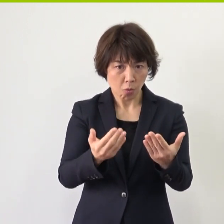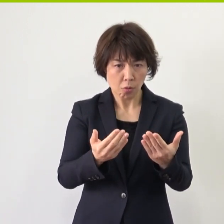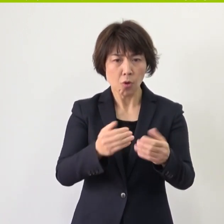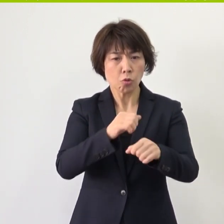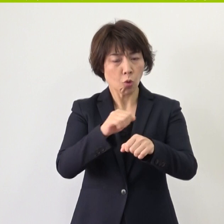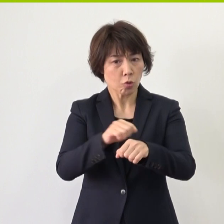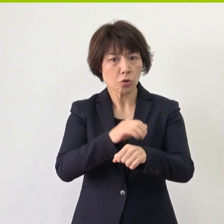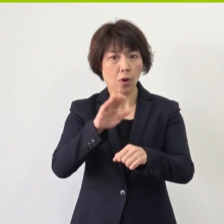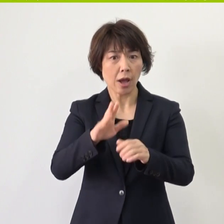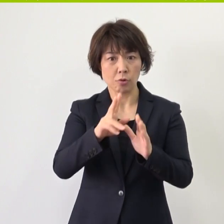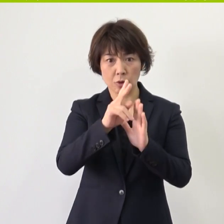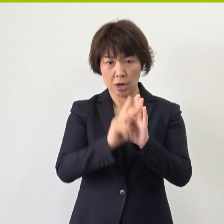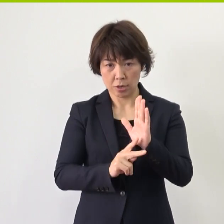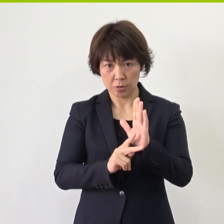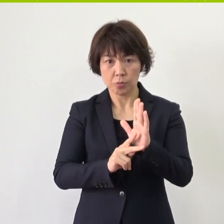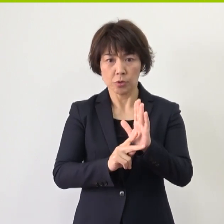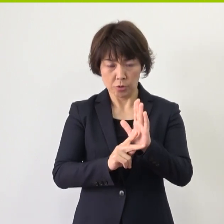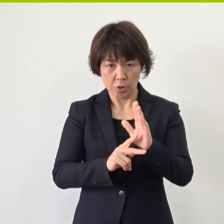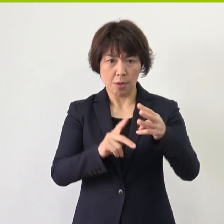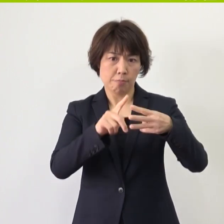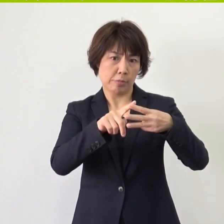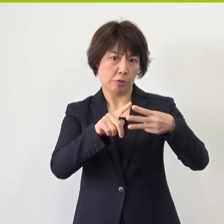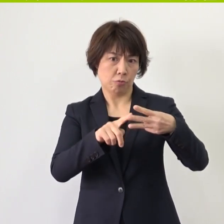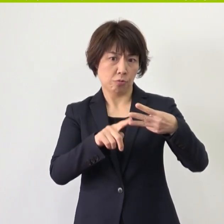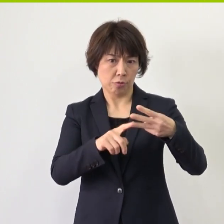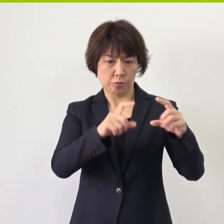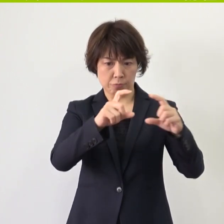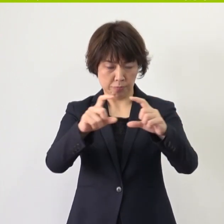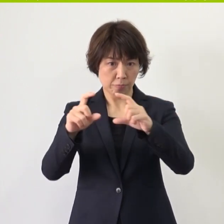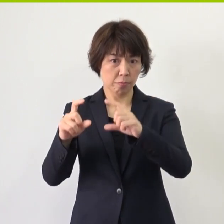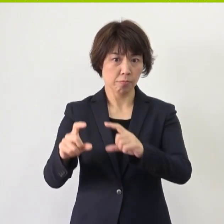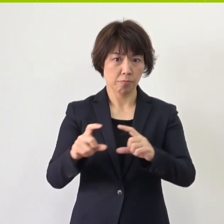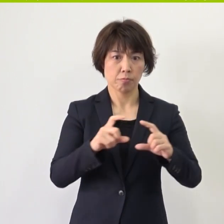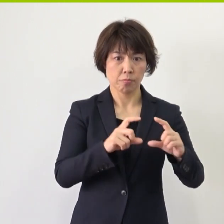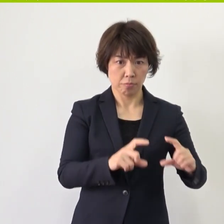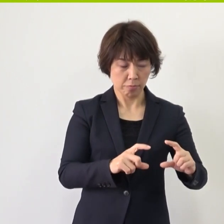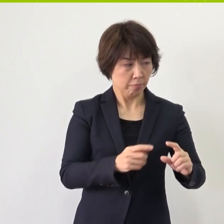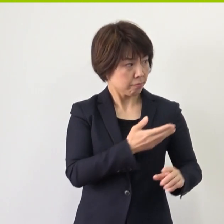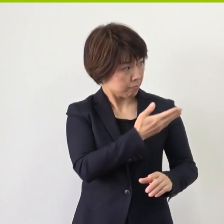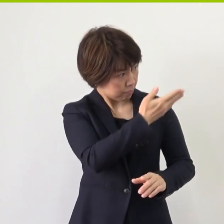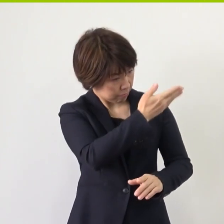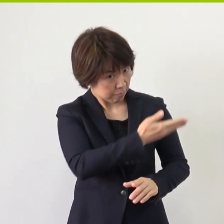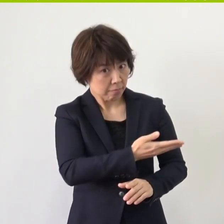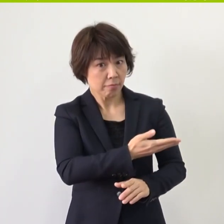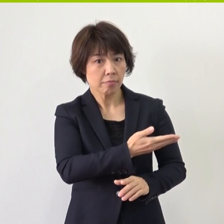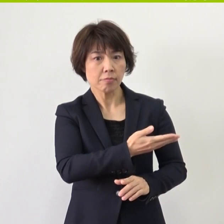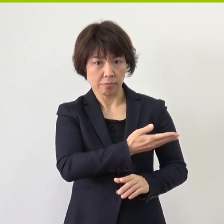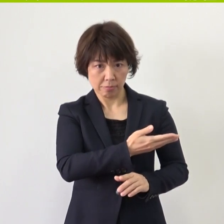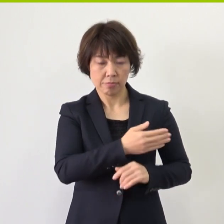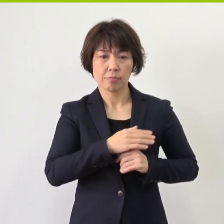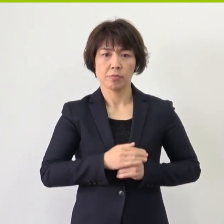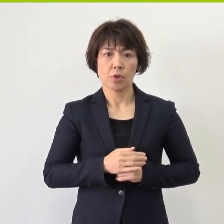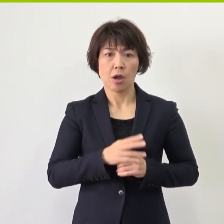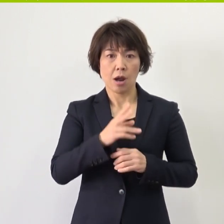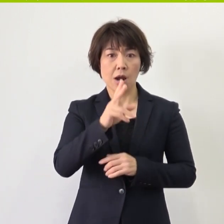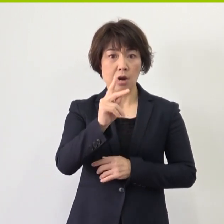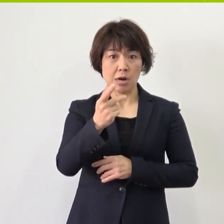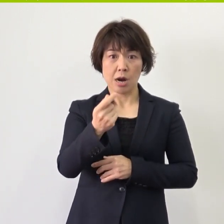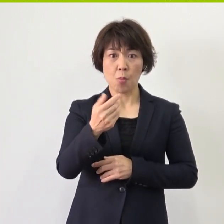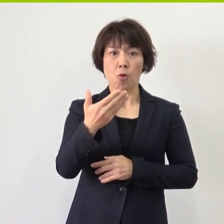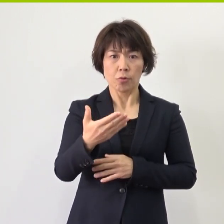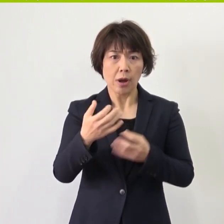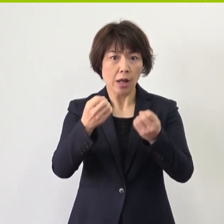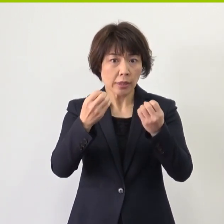リキュラムとして、思考表現、探究フロンティア、技術デザインなどの科目